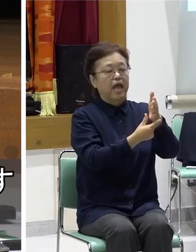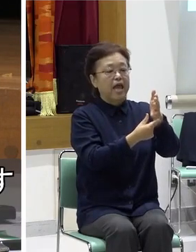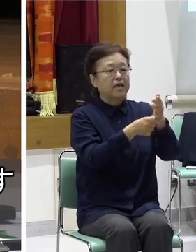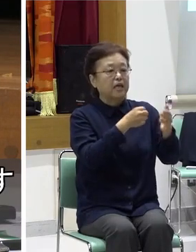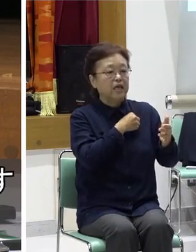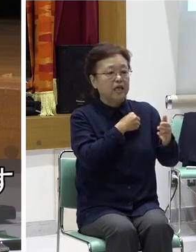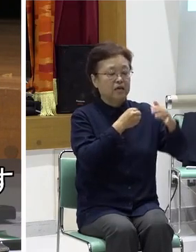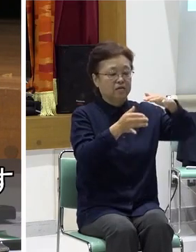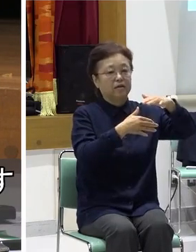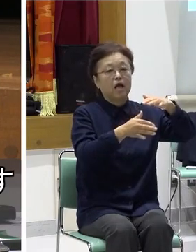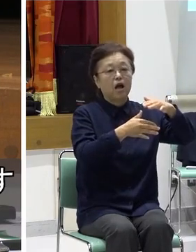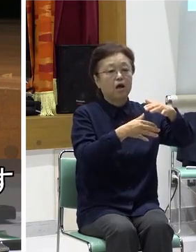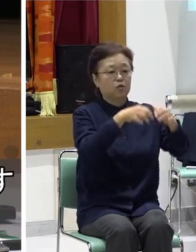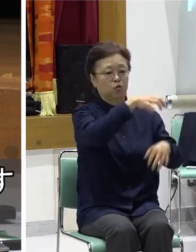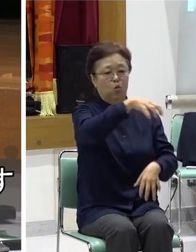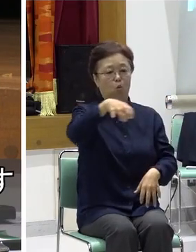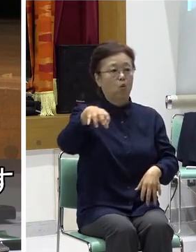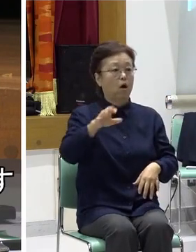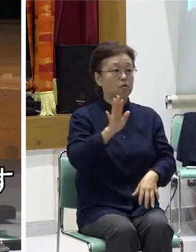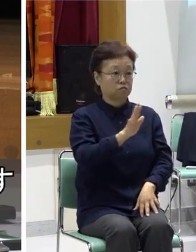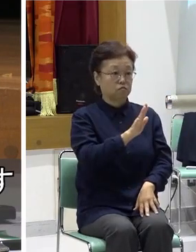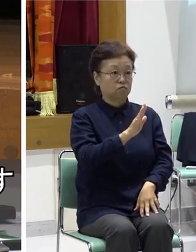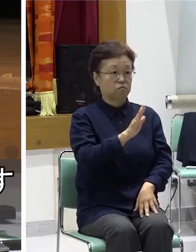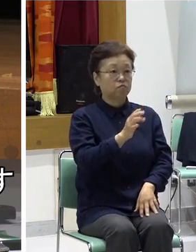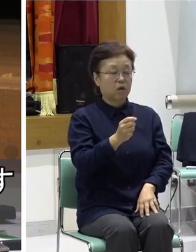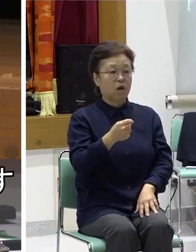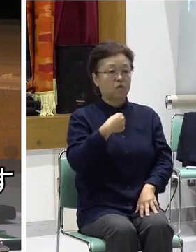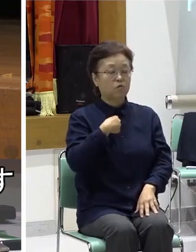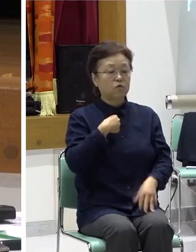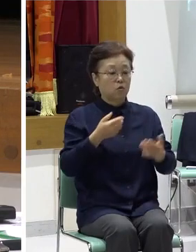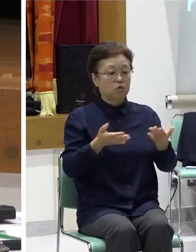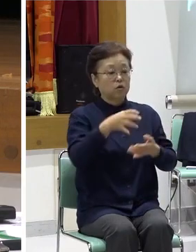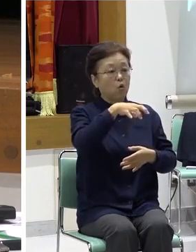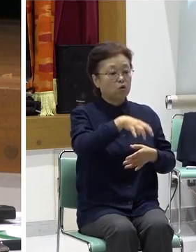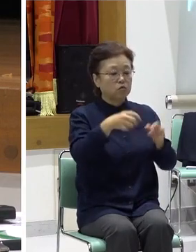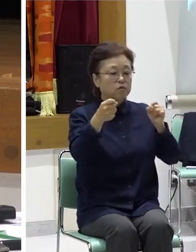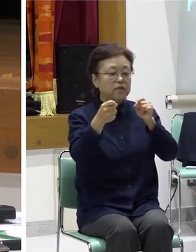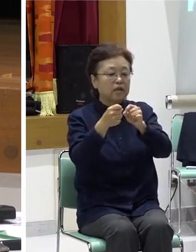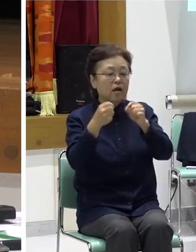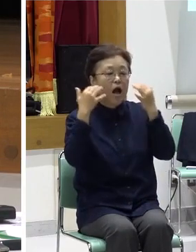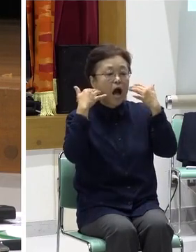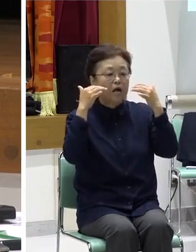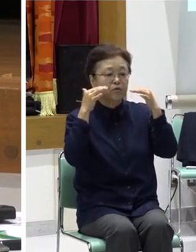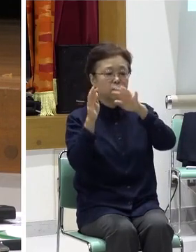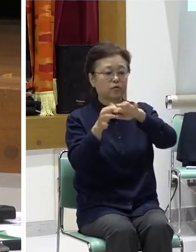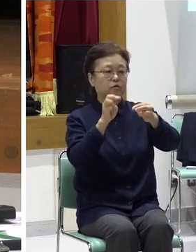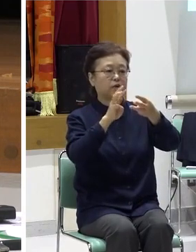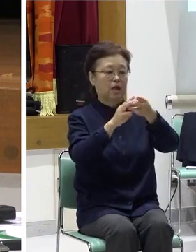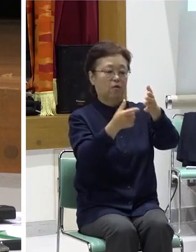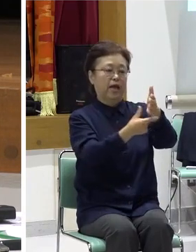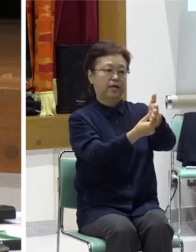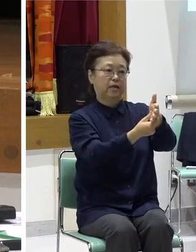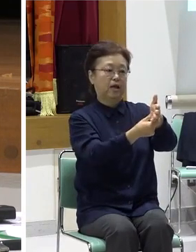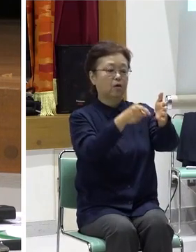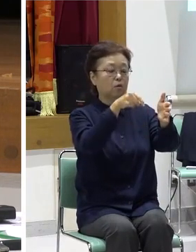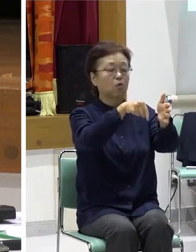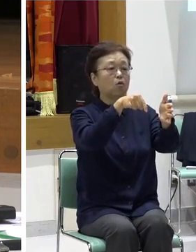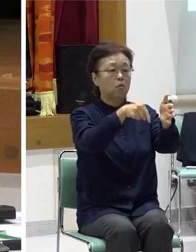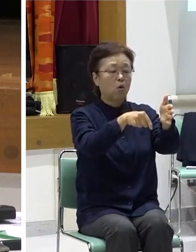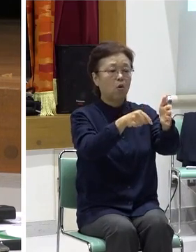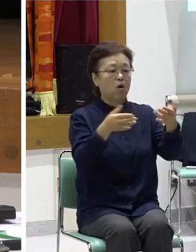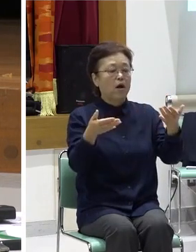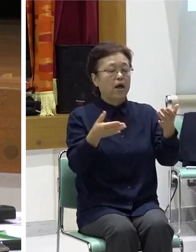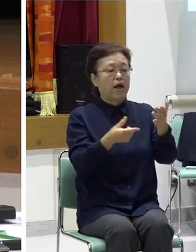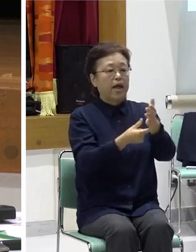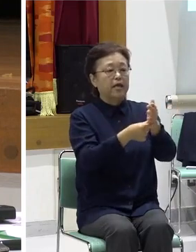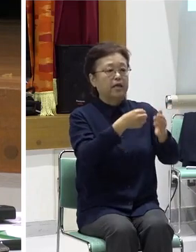ないところあると思うんです。で、私どもの事業所の近くは、阪急の吹田駅になるんですけど、吹田駅もまあ、ほとんどいない